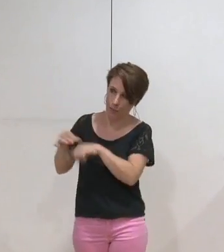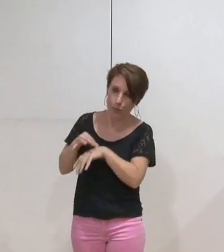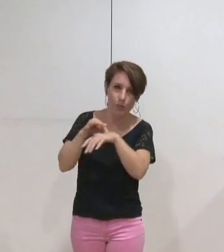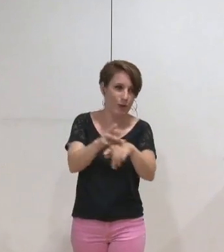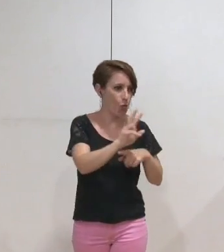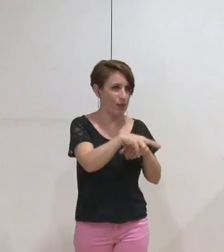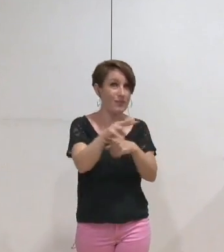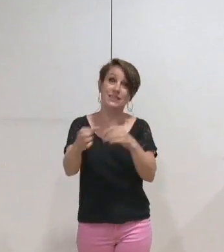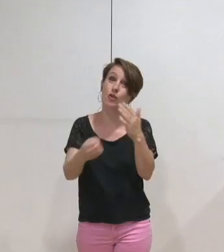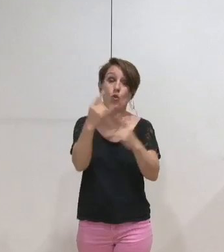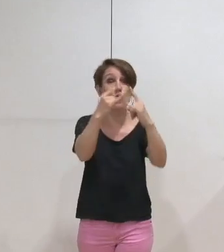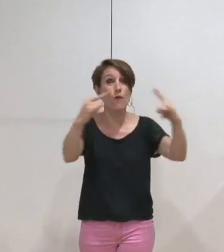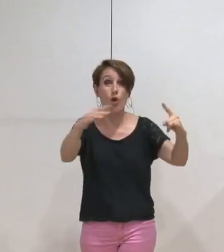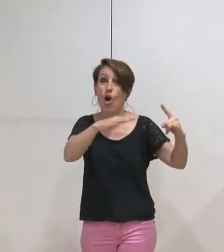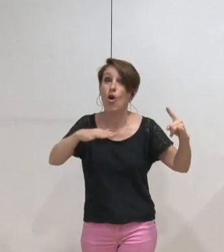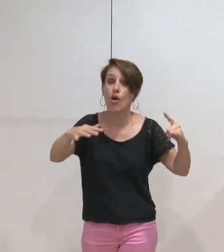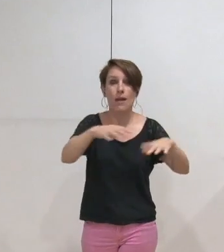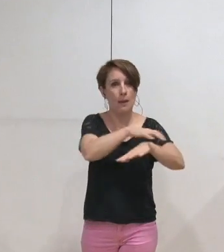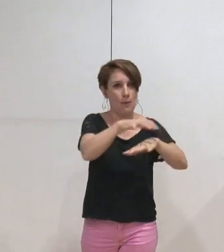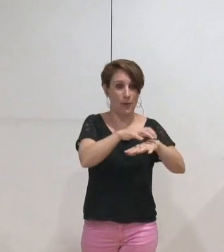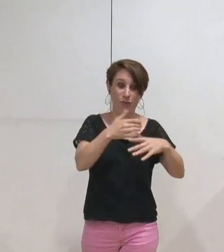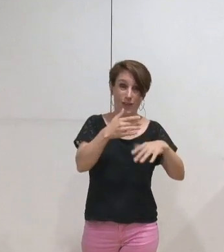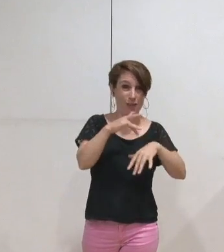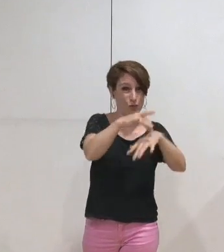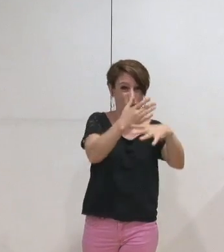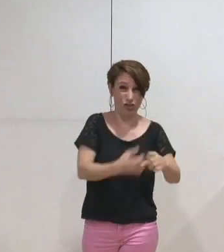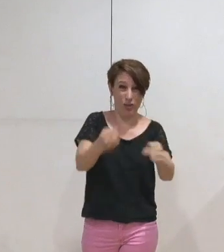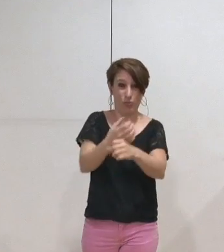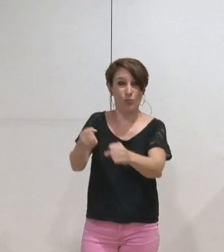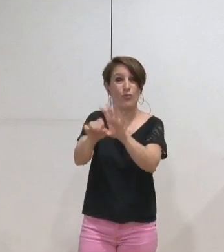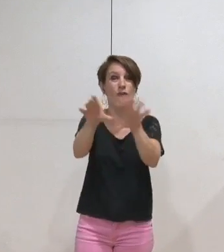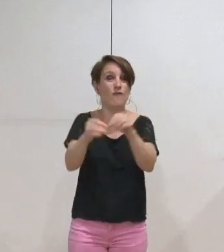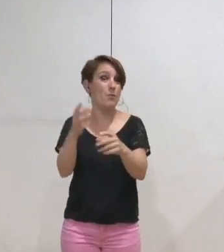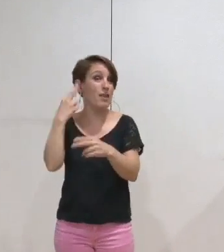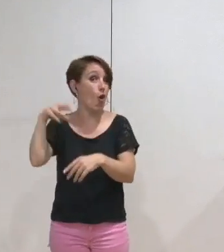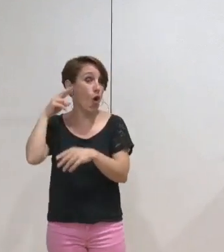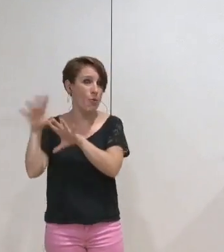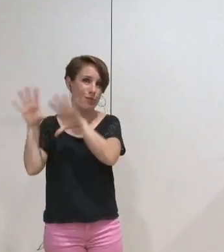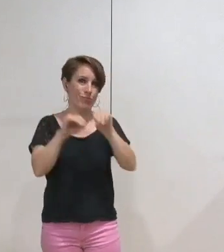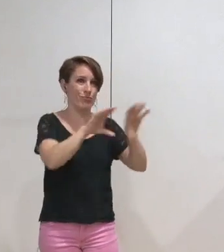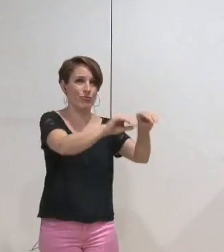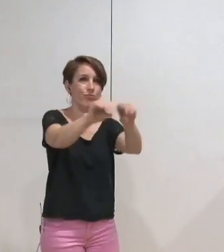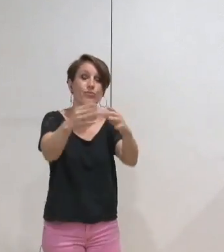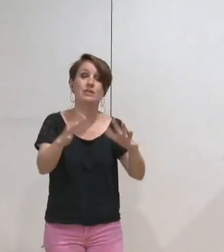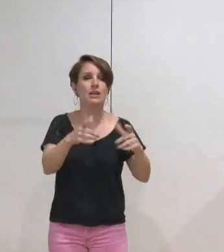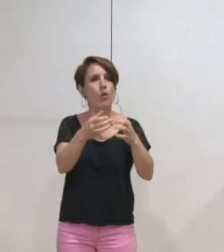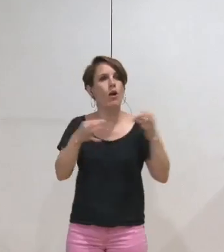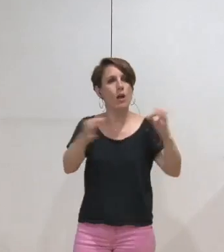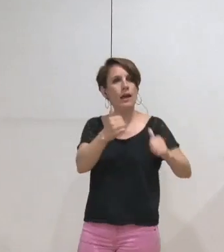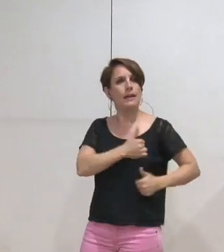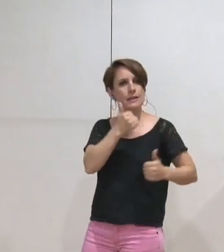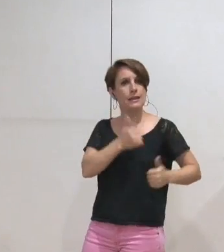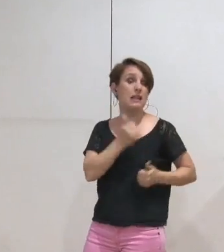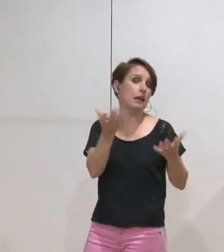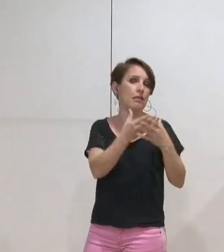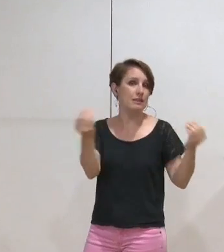préfet avait installé déjà des camp de Rome c'était une caserne désaffectée merci Jacques Chirac et en 15 jours